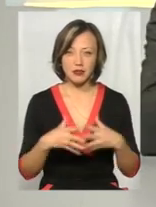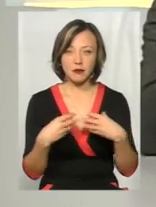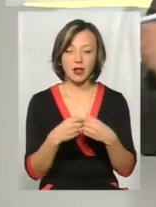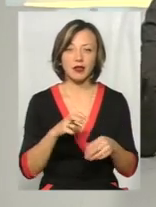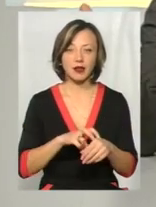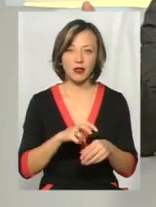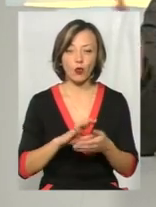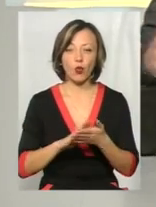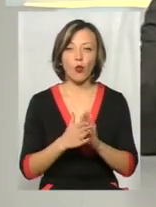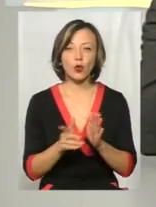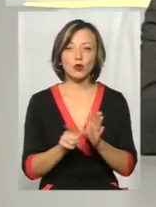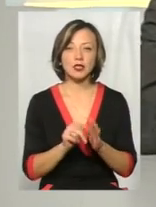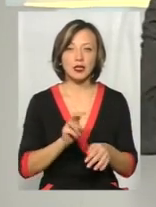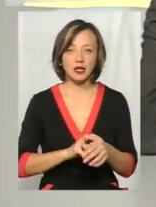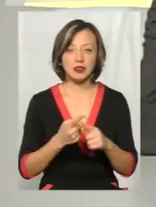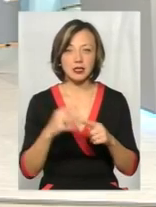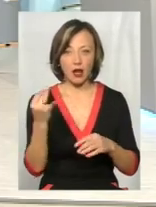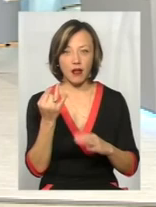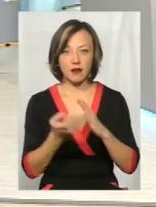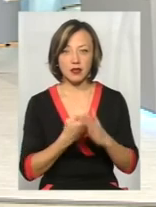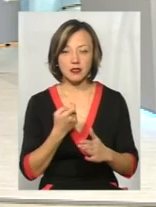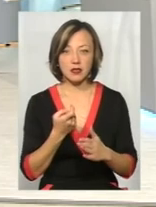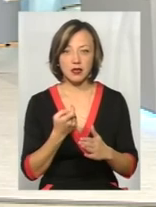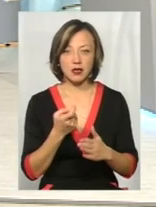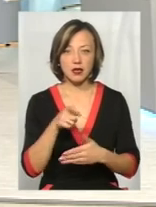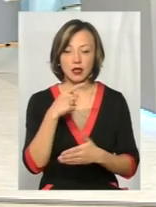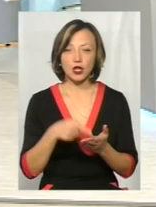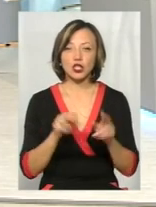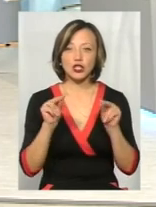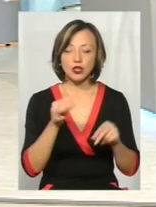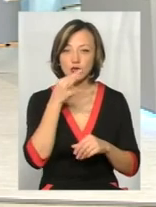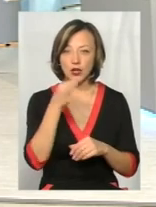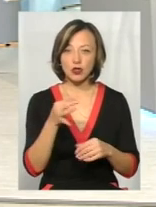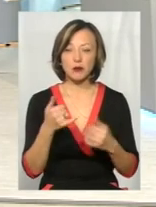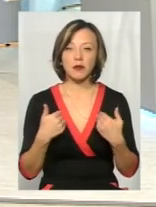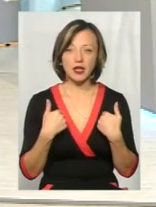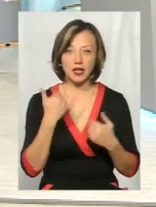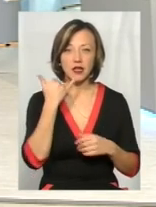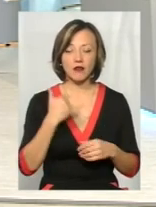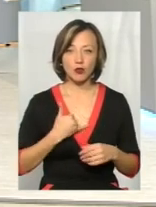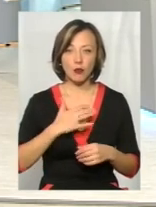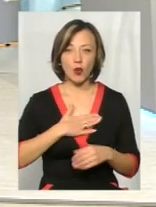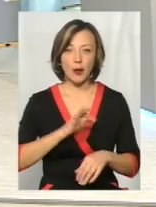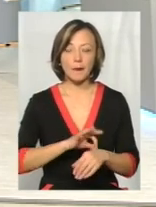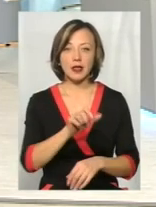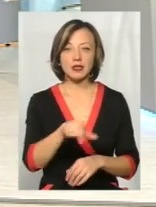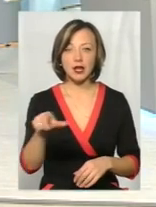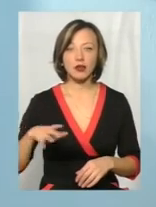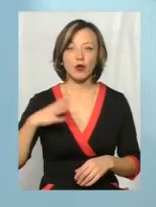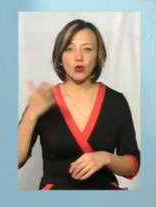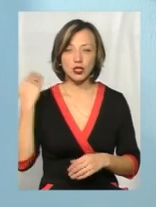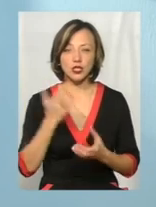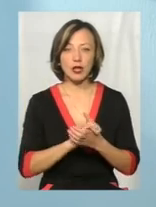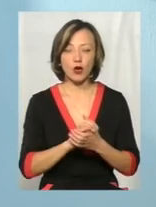лікарем. Угоду з лікарем. Вже цікавляться? Чесно скажу, що і мені телефонують мої пацієнти колишні, там